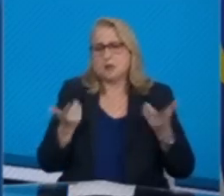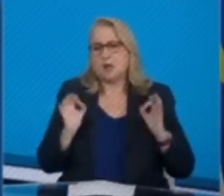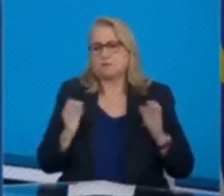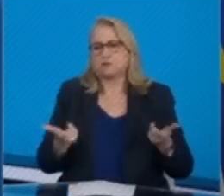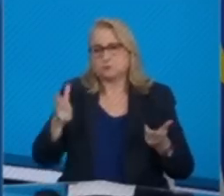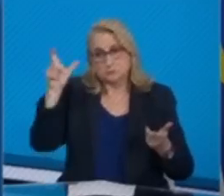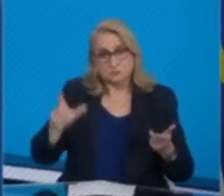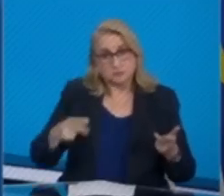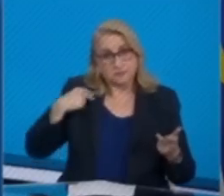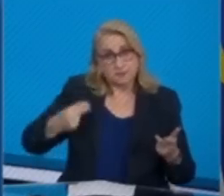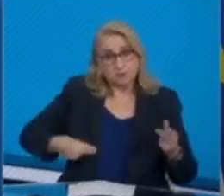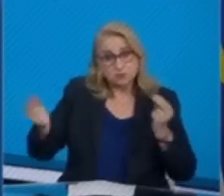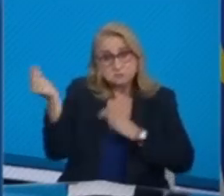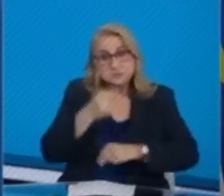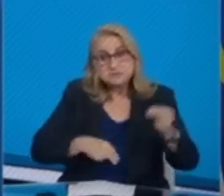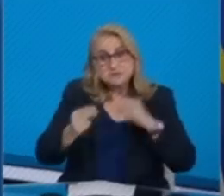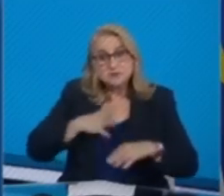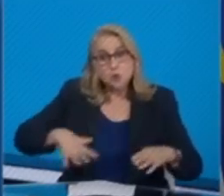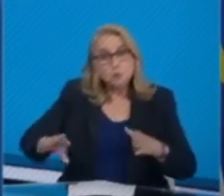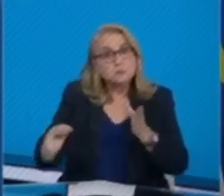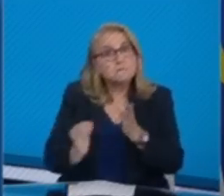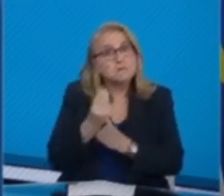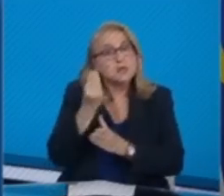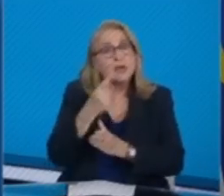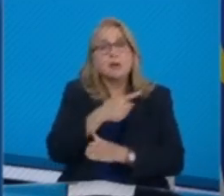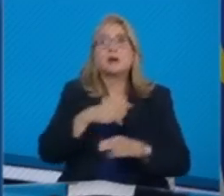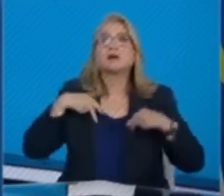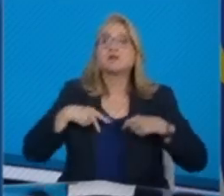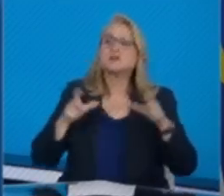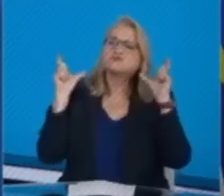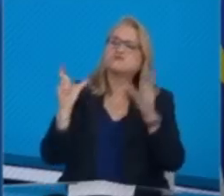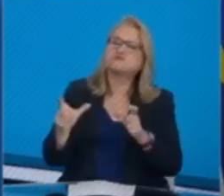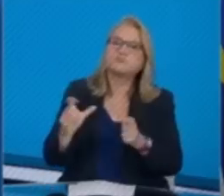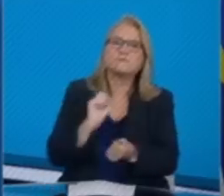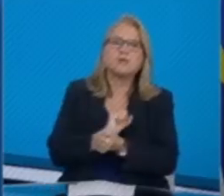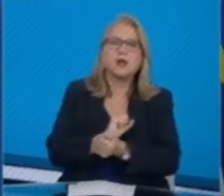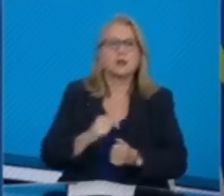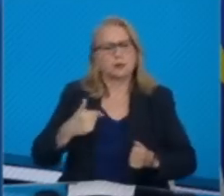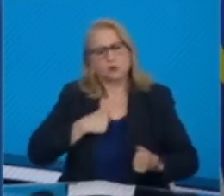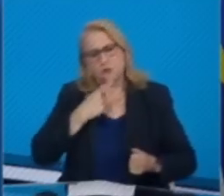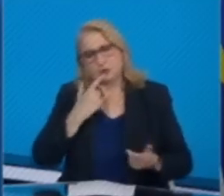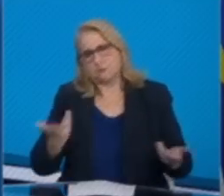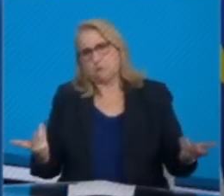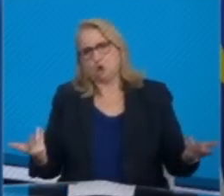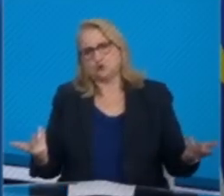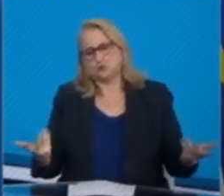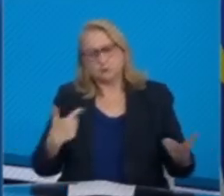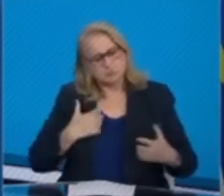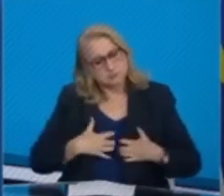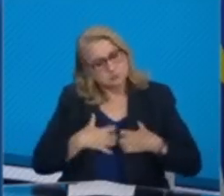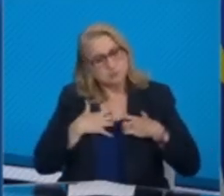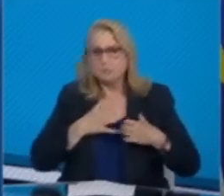Χιμάρας και να εκφράσω την απογοήτευσή μου, την αγανάκτησή μου για το γεγονός ότι ένας εκλεγμένος